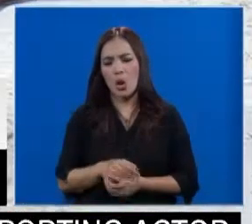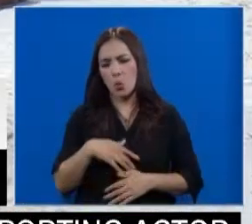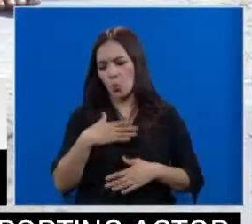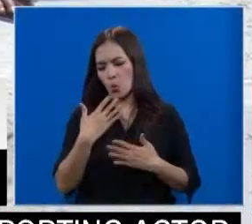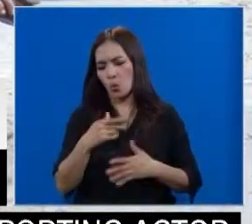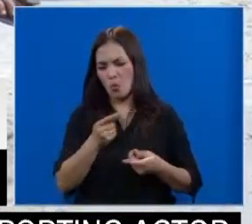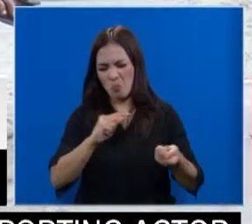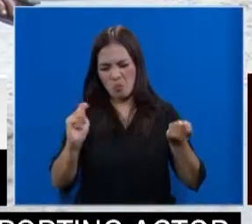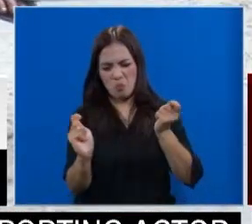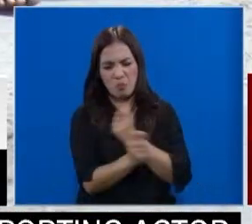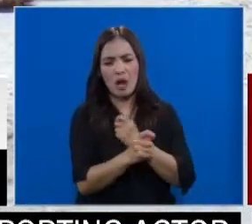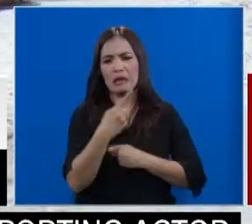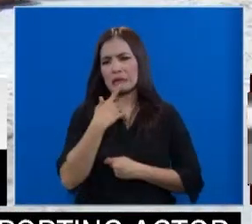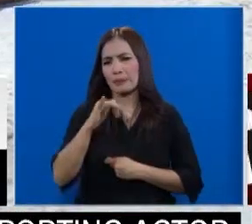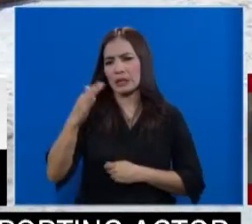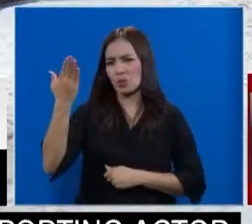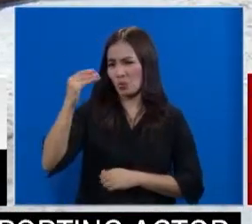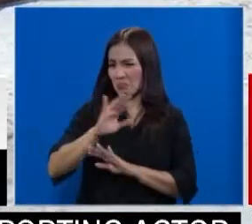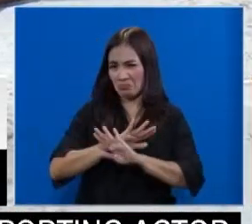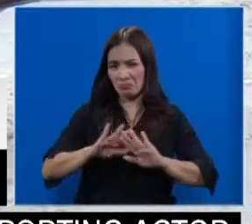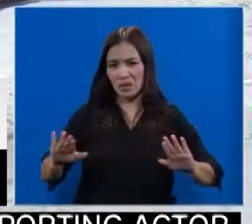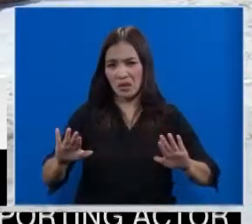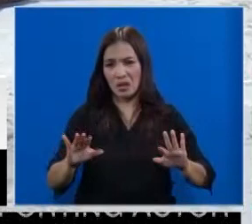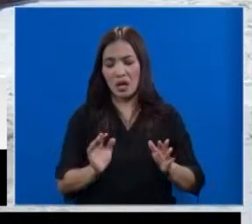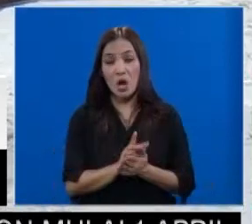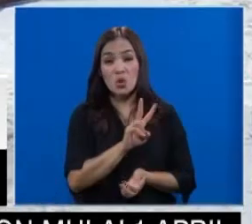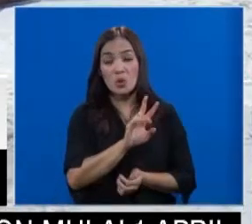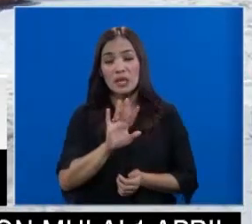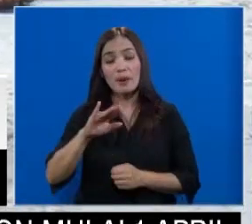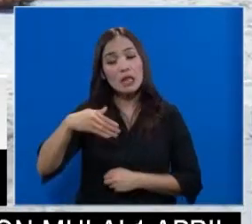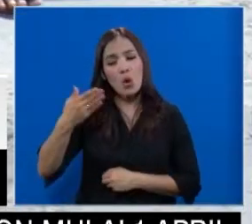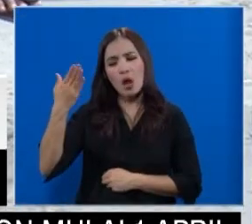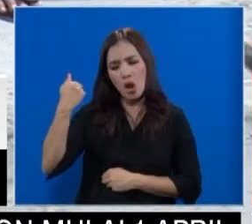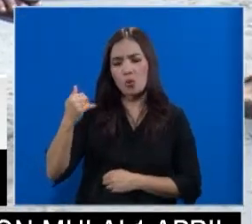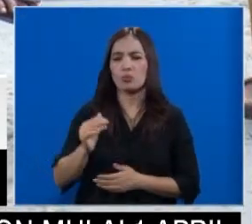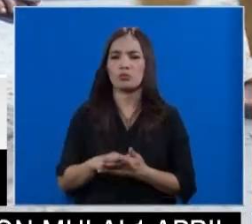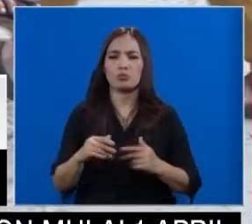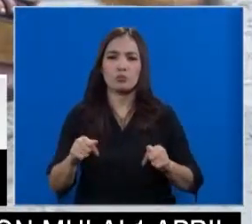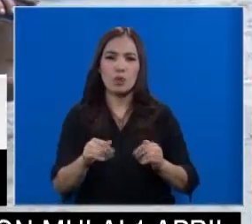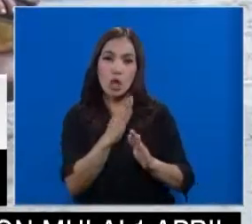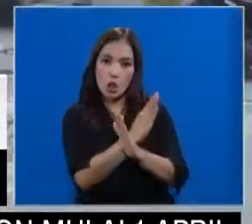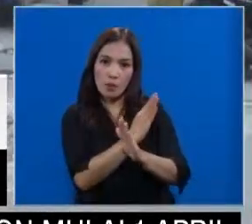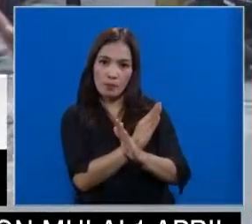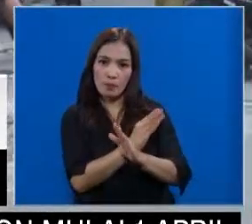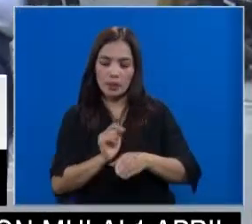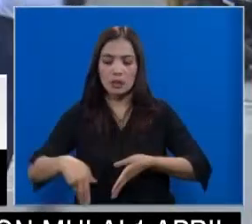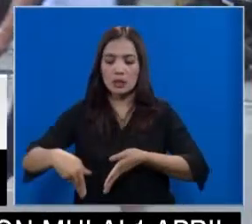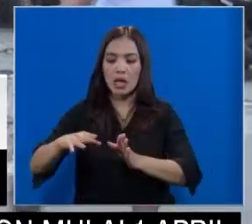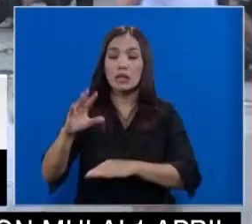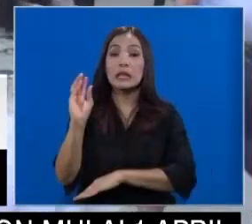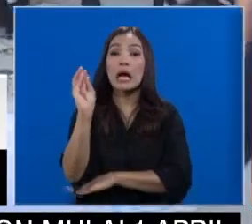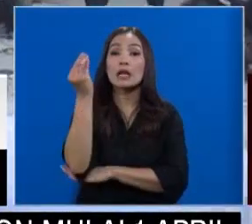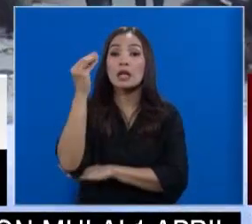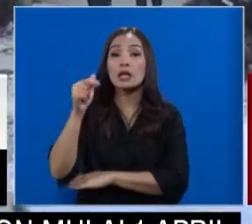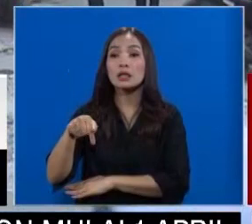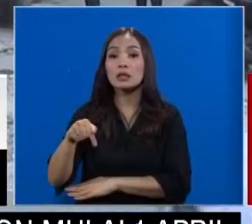berubah 180 derajat jika dibandingkan 25 tahun lalu. Pasca dilarang beroperasi di Jakarta, nasib beca di